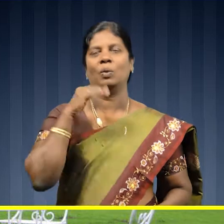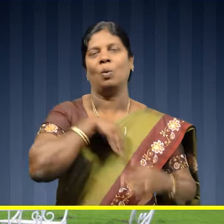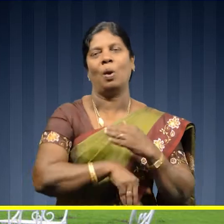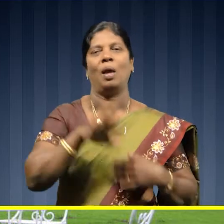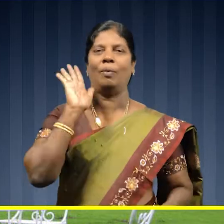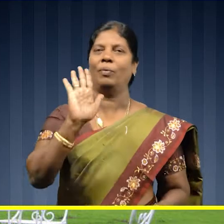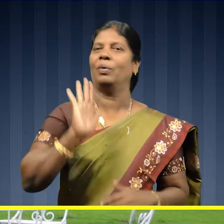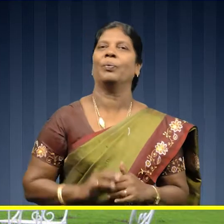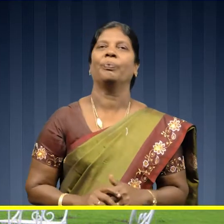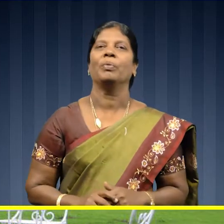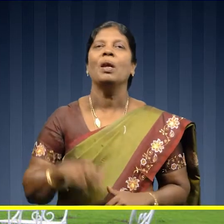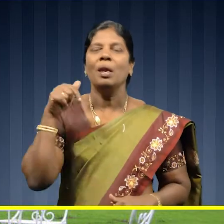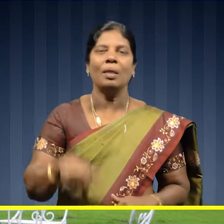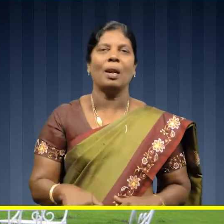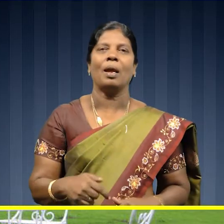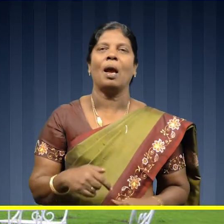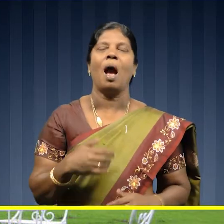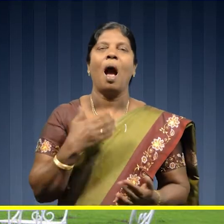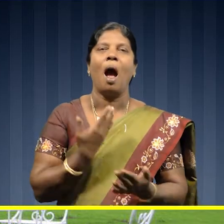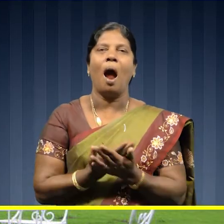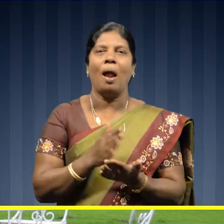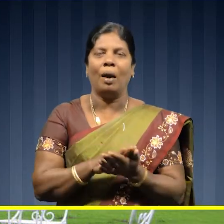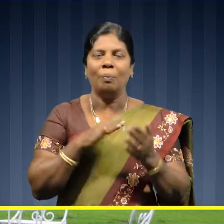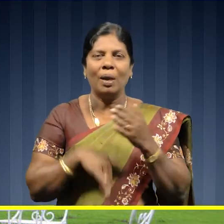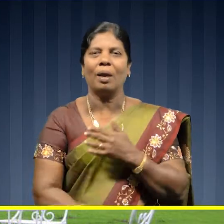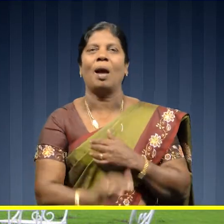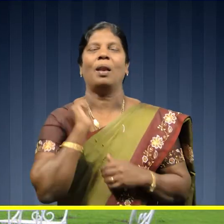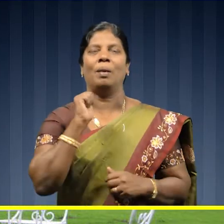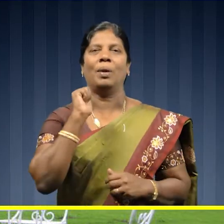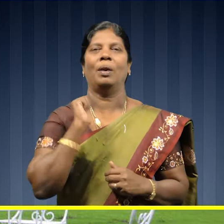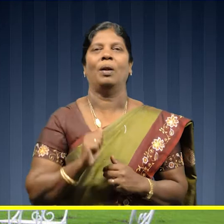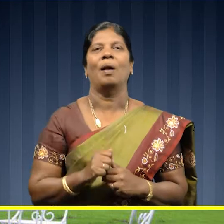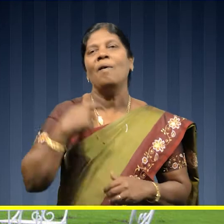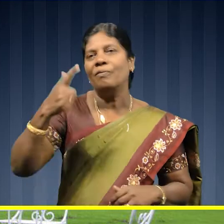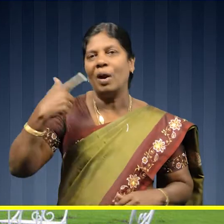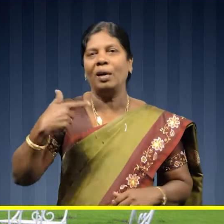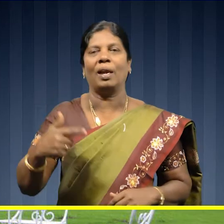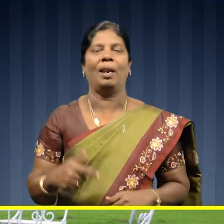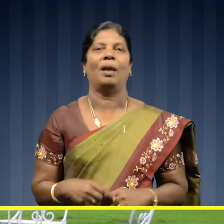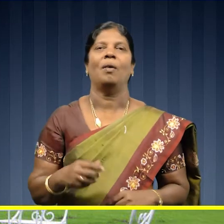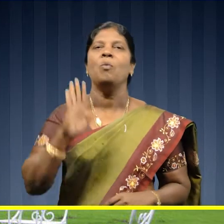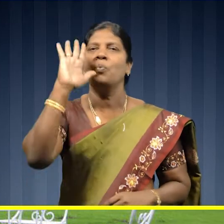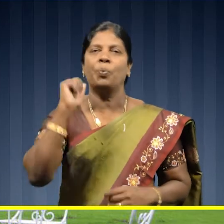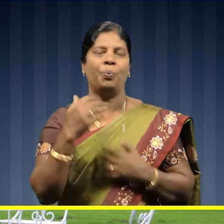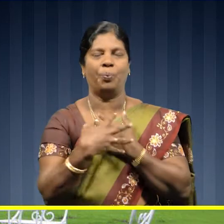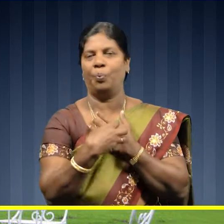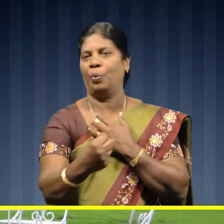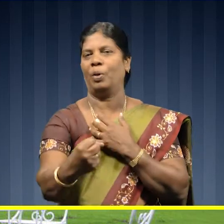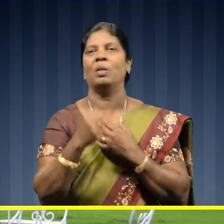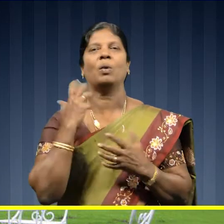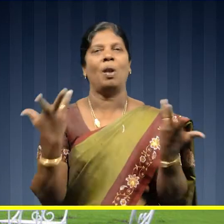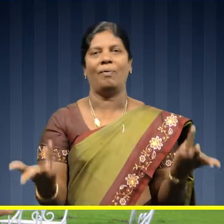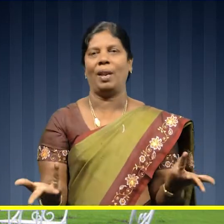மனதிலே எழும்புகிறது. ஆனால் இதற்கெல்லாம் அடிப்படை காரணம் என்ன? வாழ்க்கையை பற்றிய